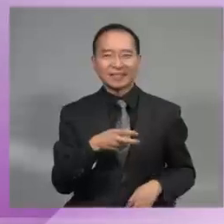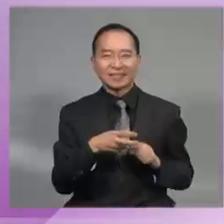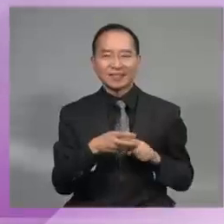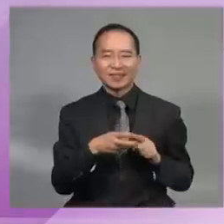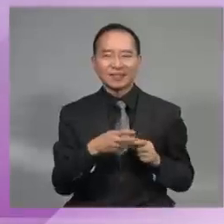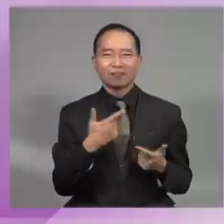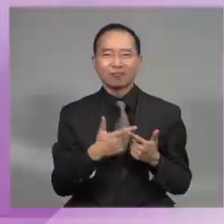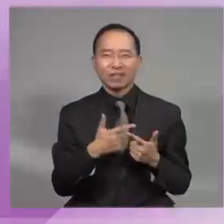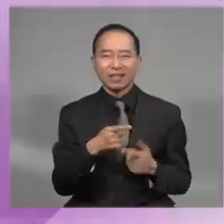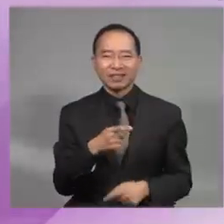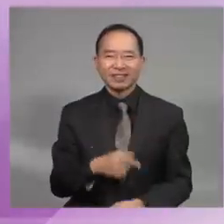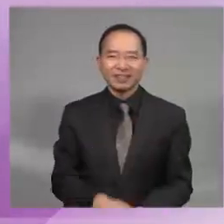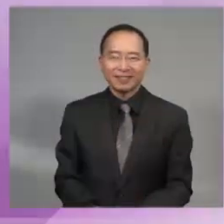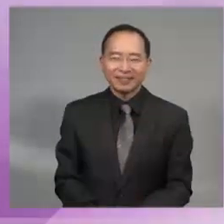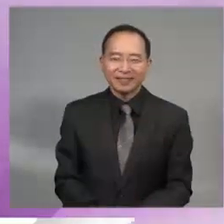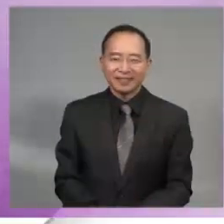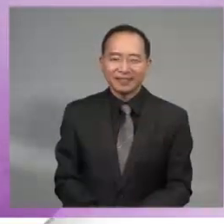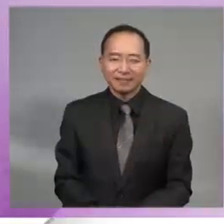자,